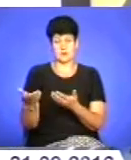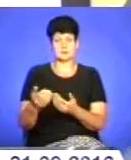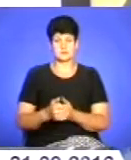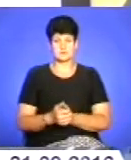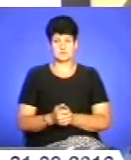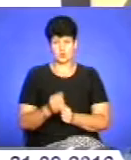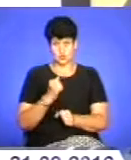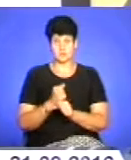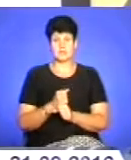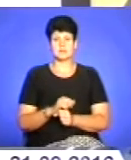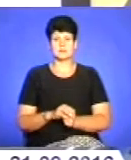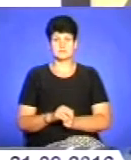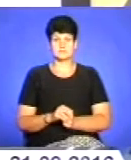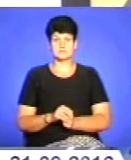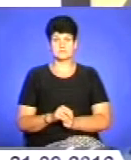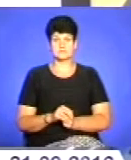Зробили.